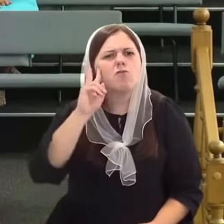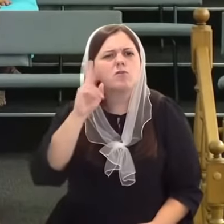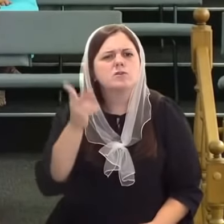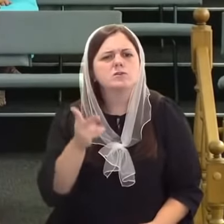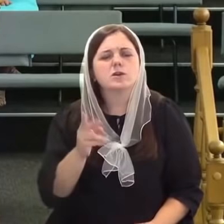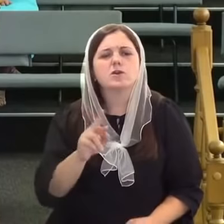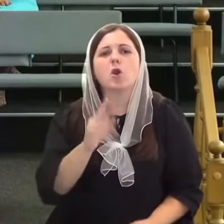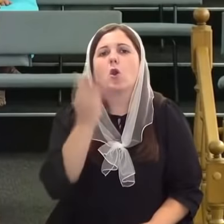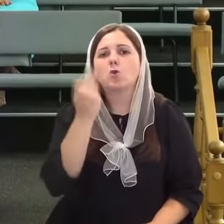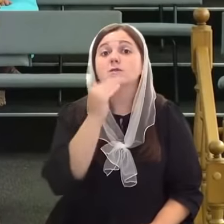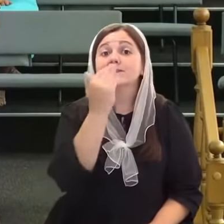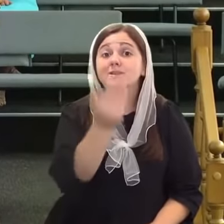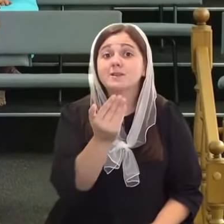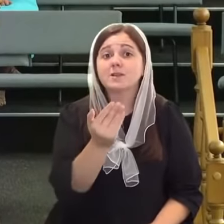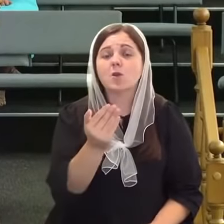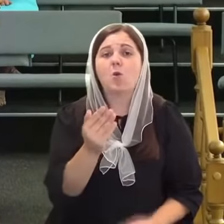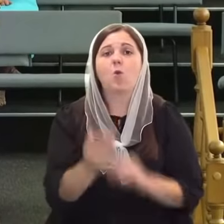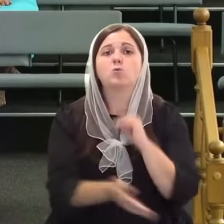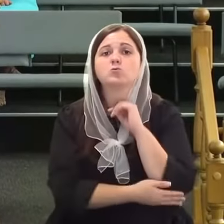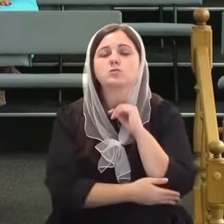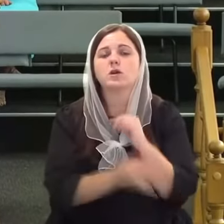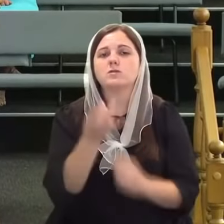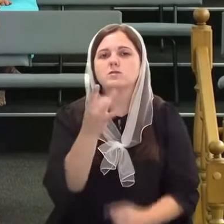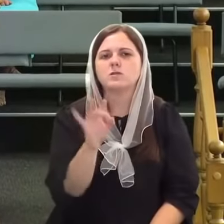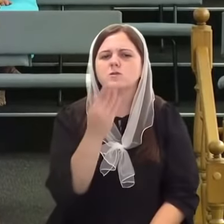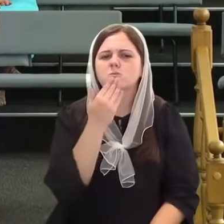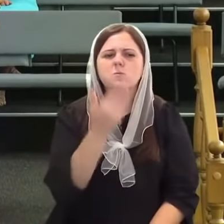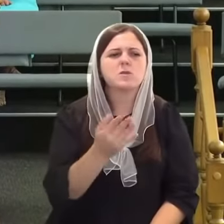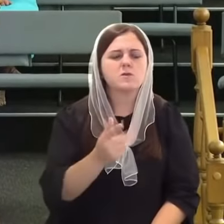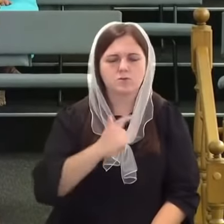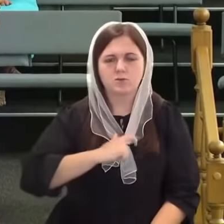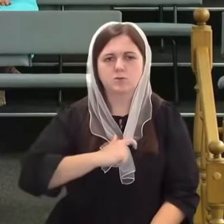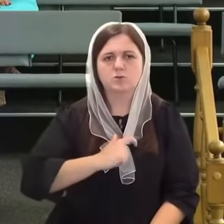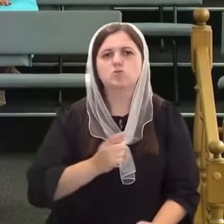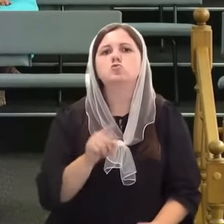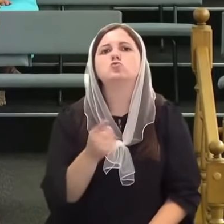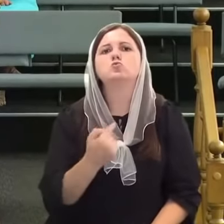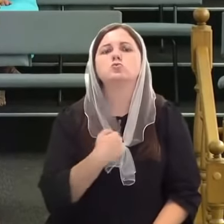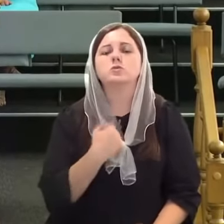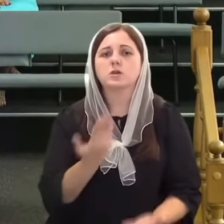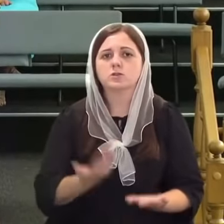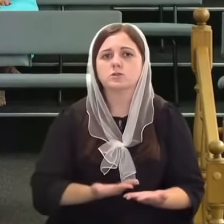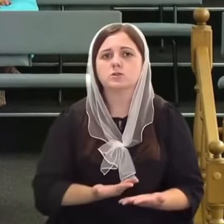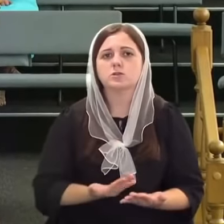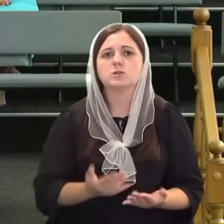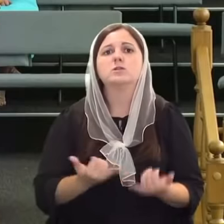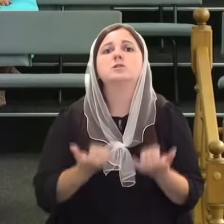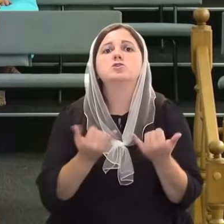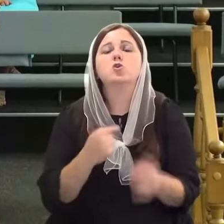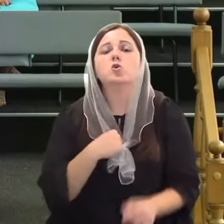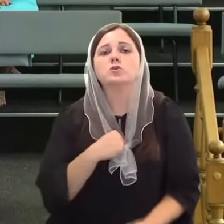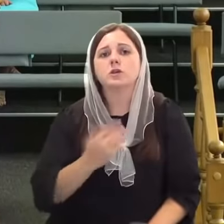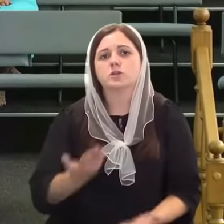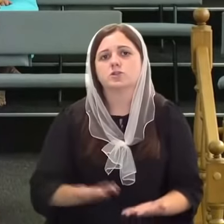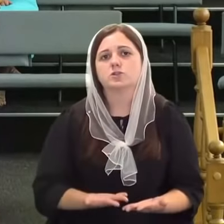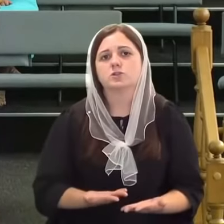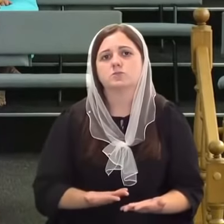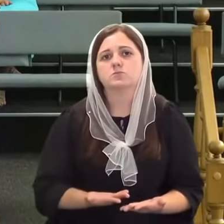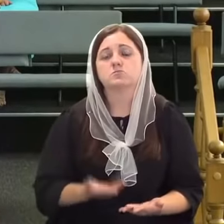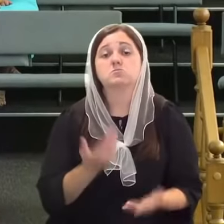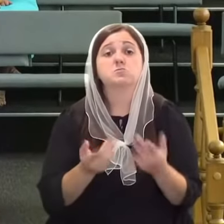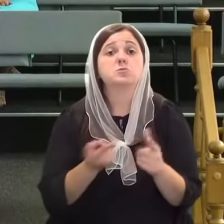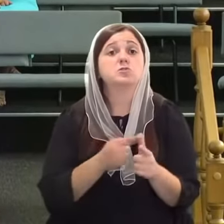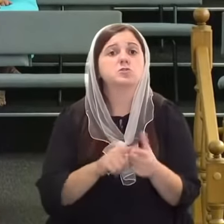ты последний раз спрашивал себя, зачем я живу, для чего я живу, была ли у